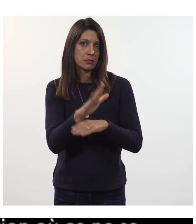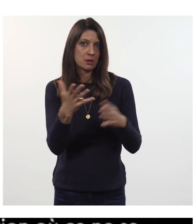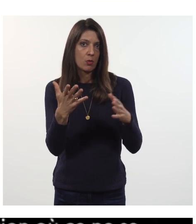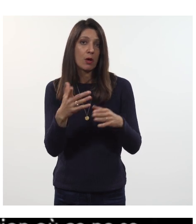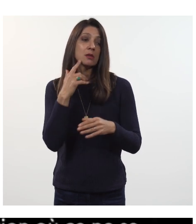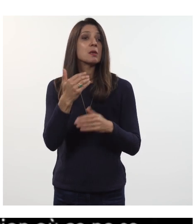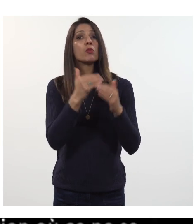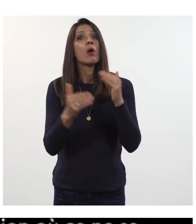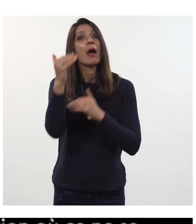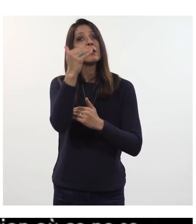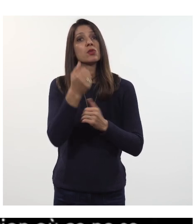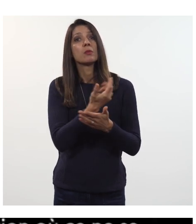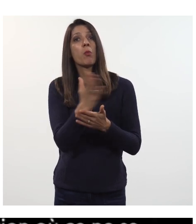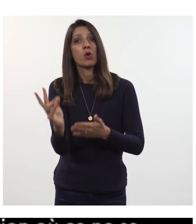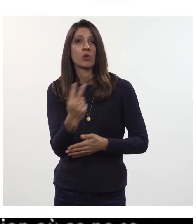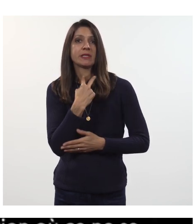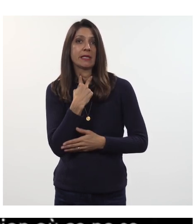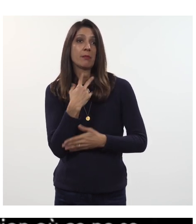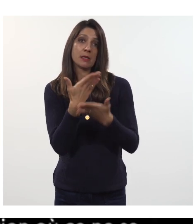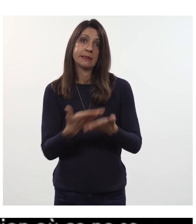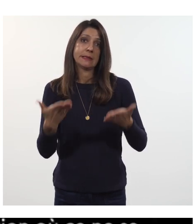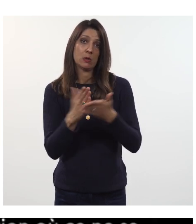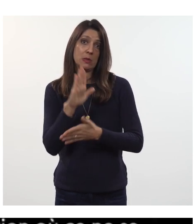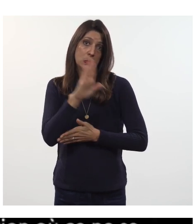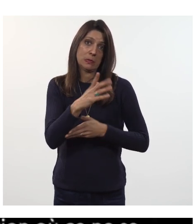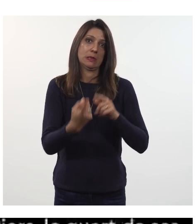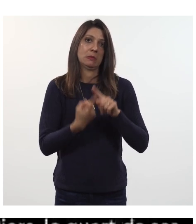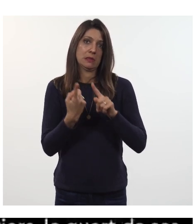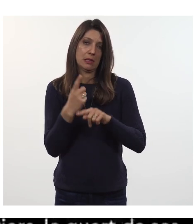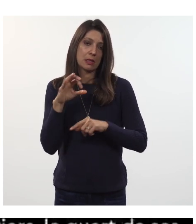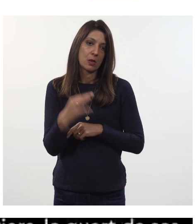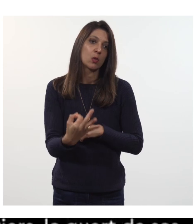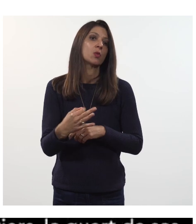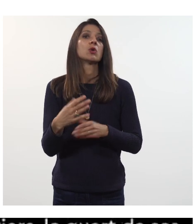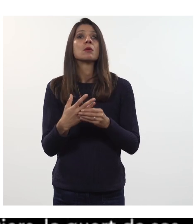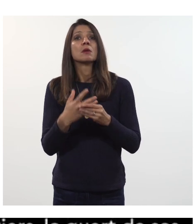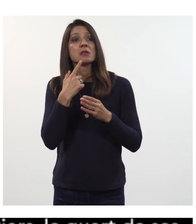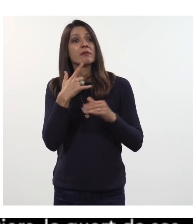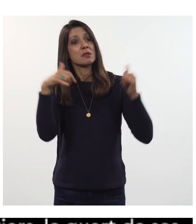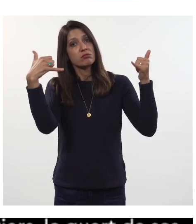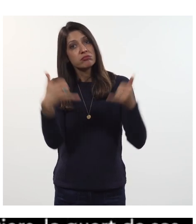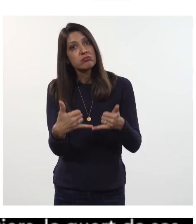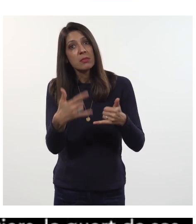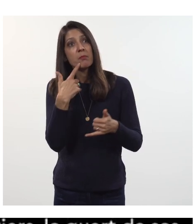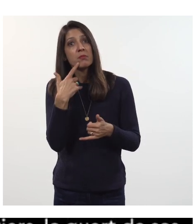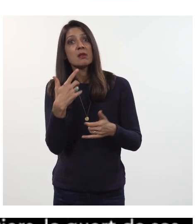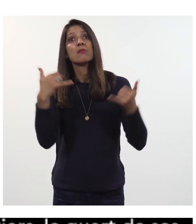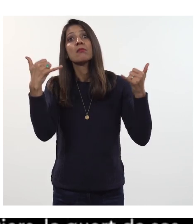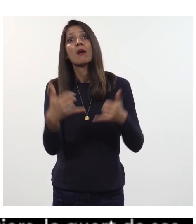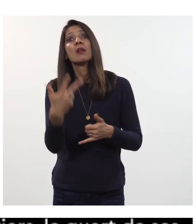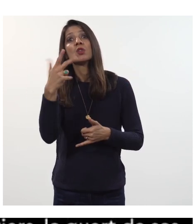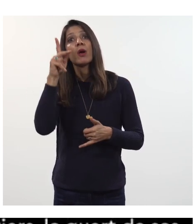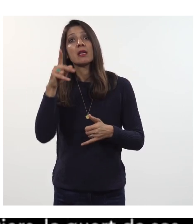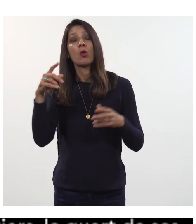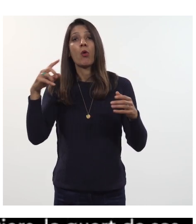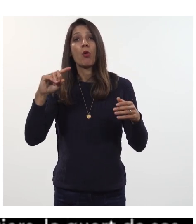adulte polyhandicapé, hein, c'est une situation bien particulière. Donc, il y a l'IMC en dessous de 16, une perte de 3 kilos si on a un IMC en dessous de 16, ou de 5 kilos